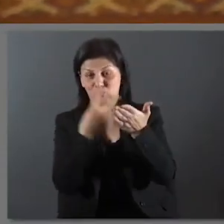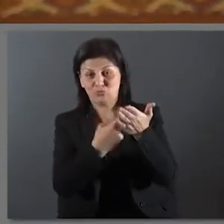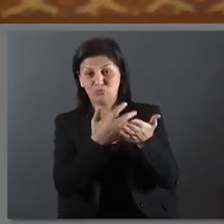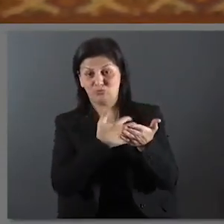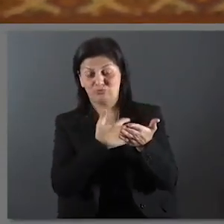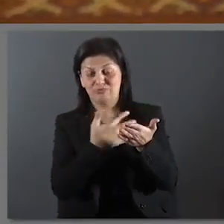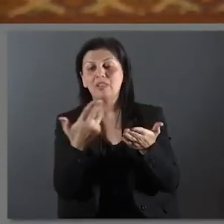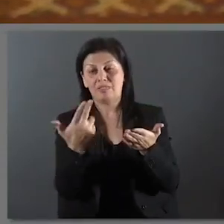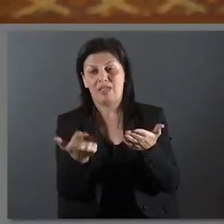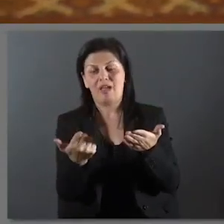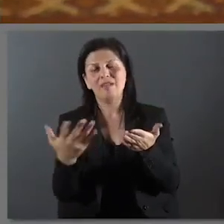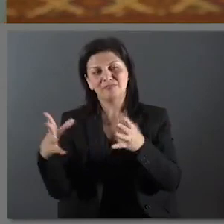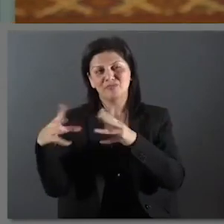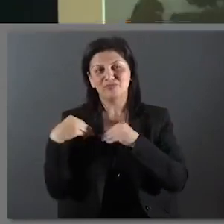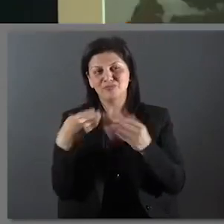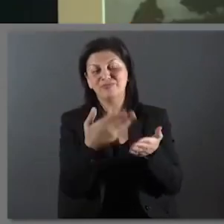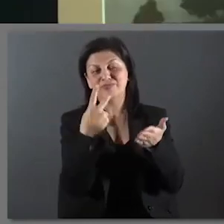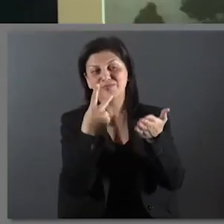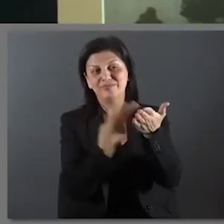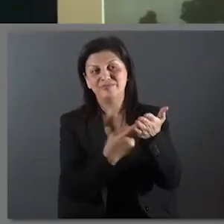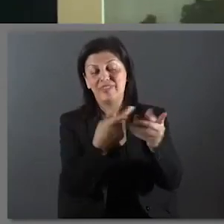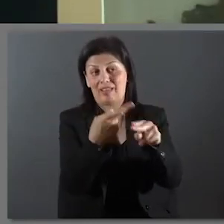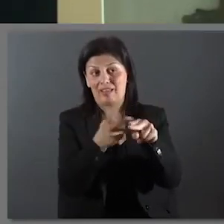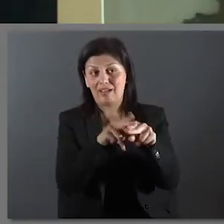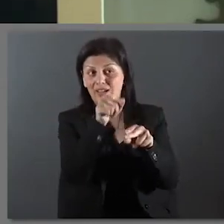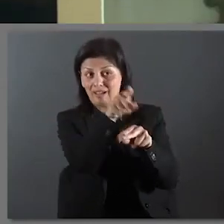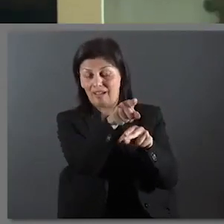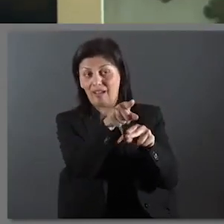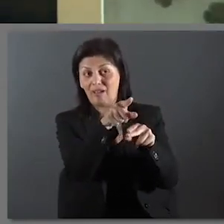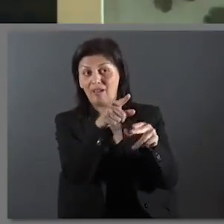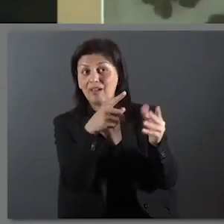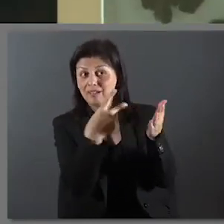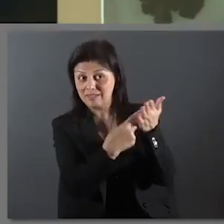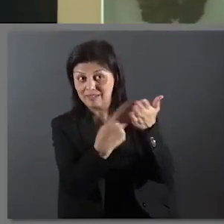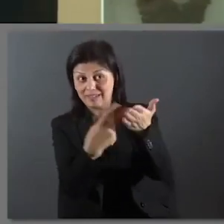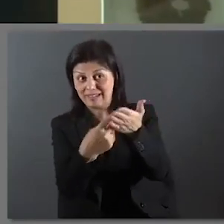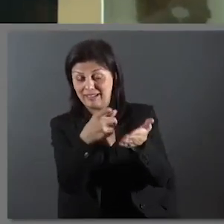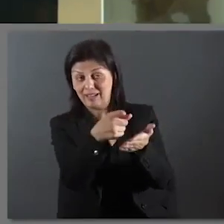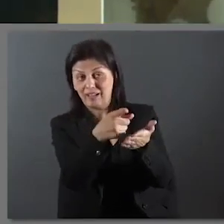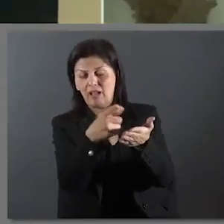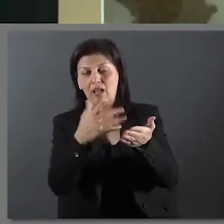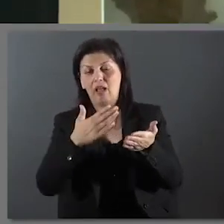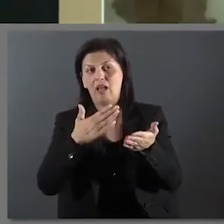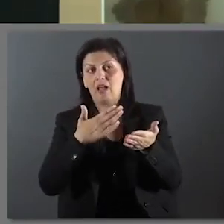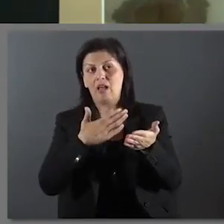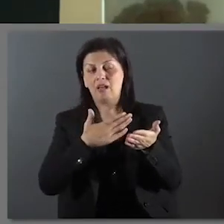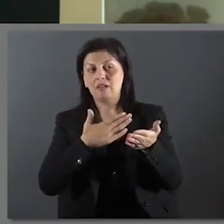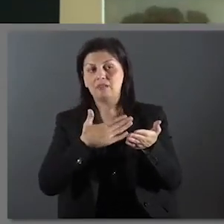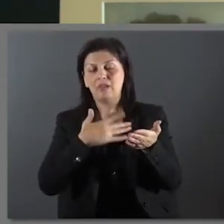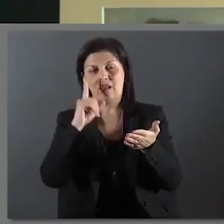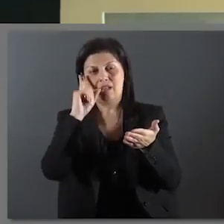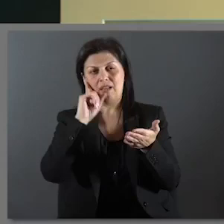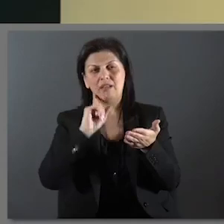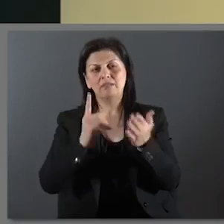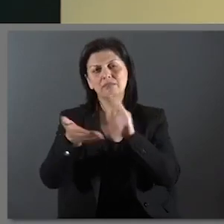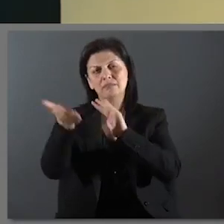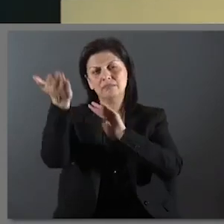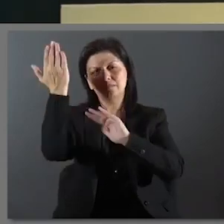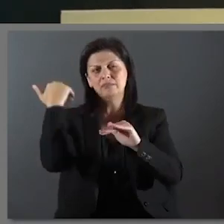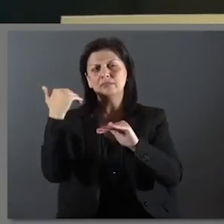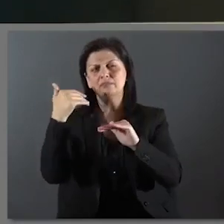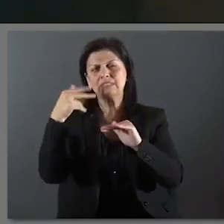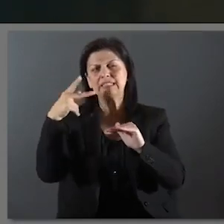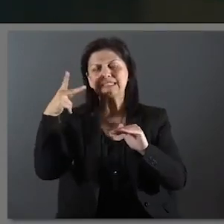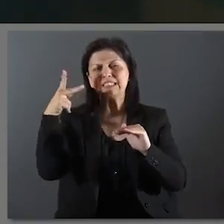istəyirsiniz? Əlbəttə. Gəlin, birlikdə baxaq. Həmin, bax, bu nümunələr eramızın